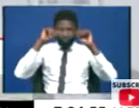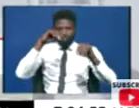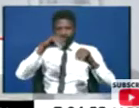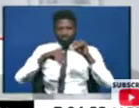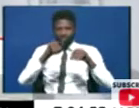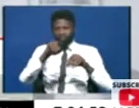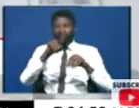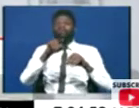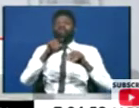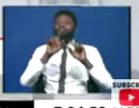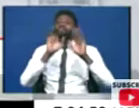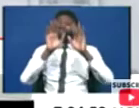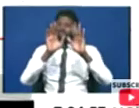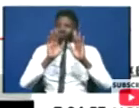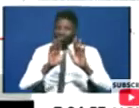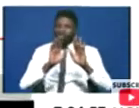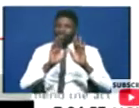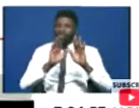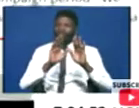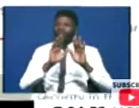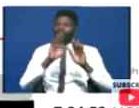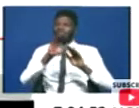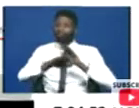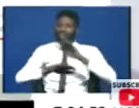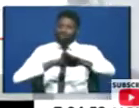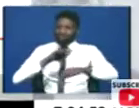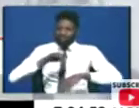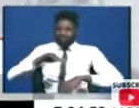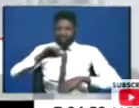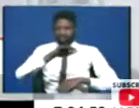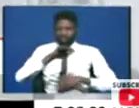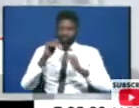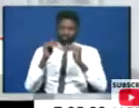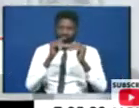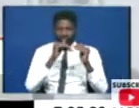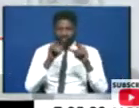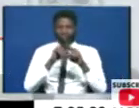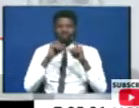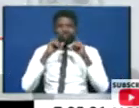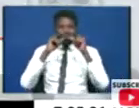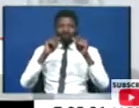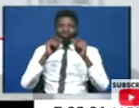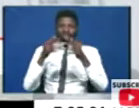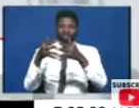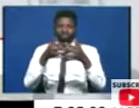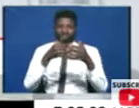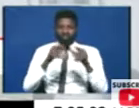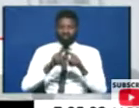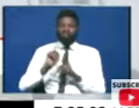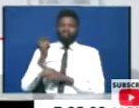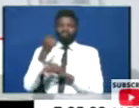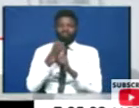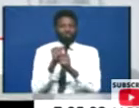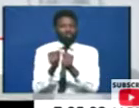muhimu katika mchakato wa uchaguzi. Kadhalika walisema kuwa nchi ya Marekani na Kenya zitashirikiana ili kuboresha huduma